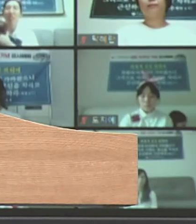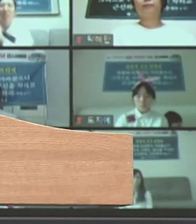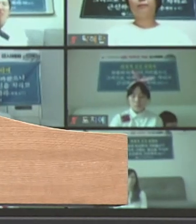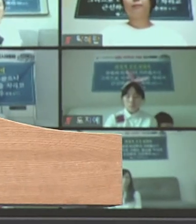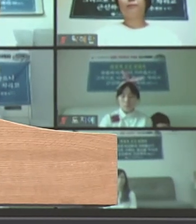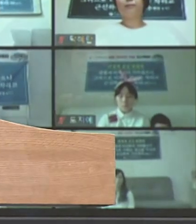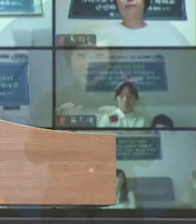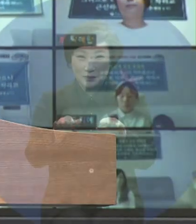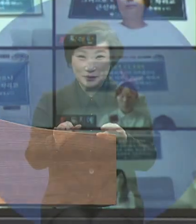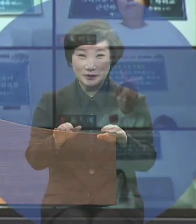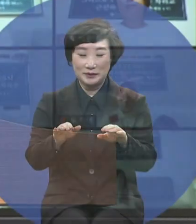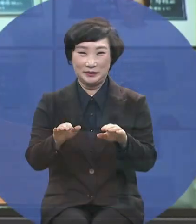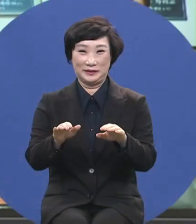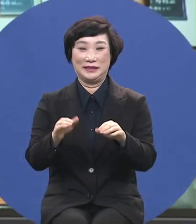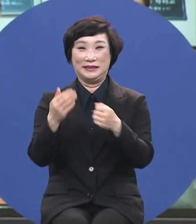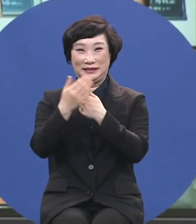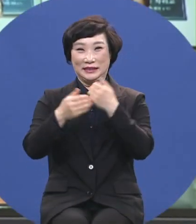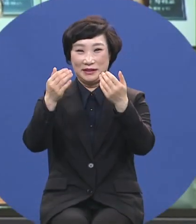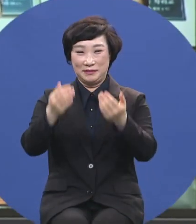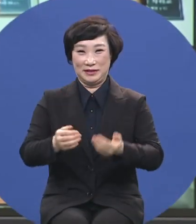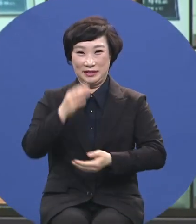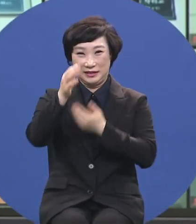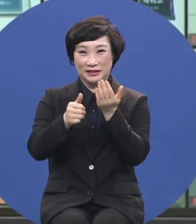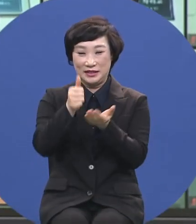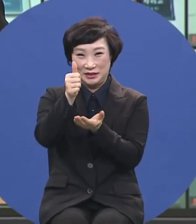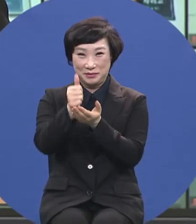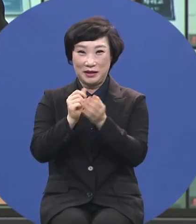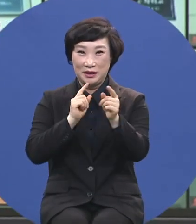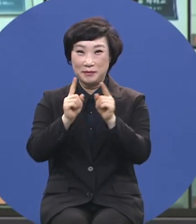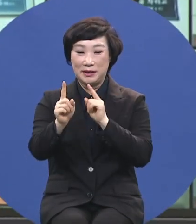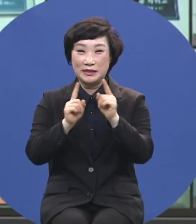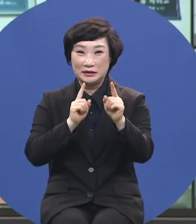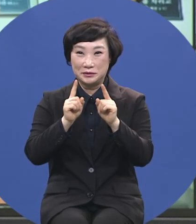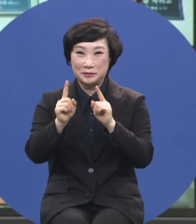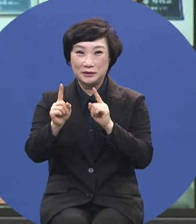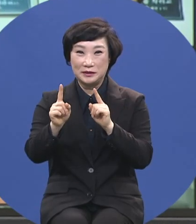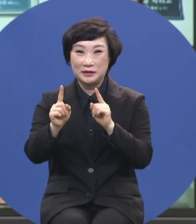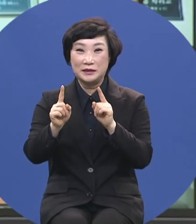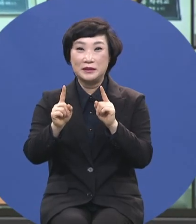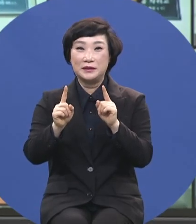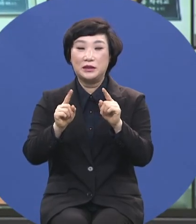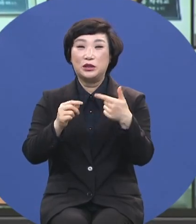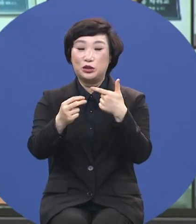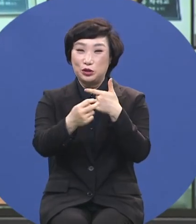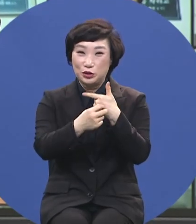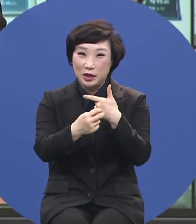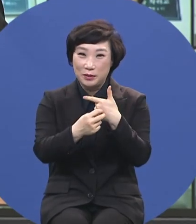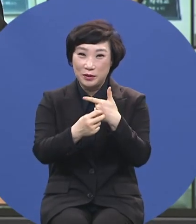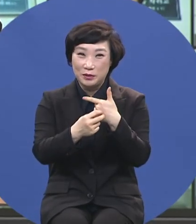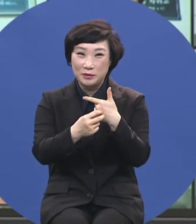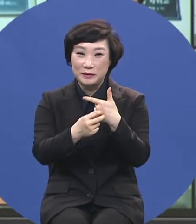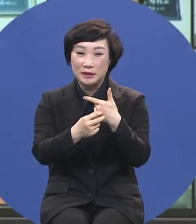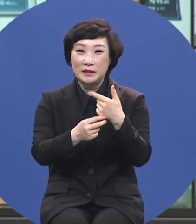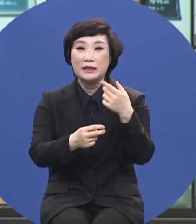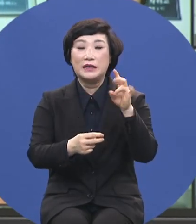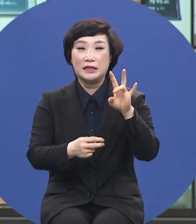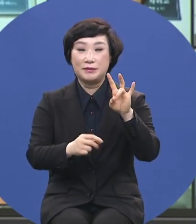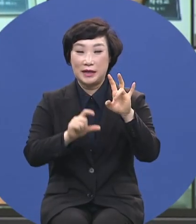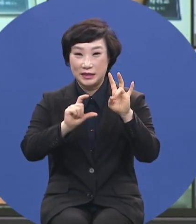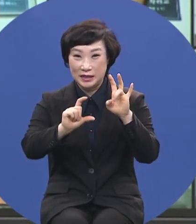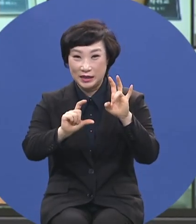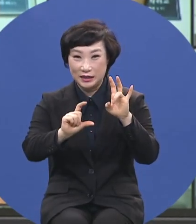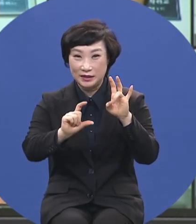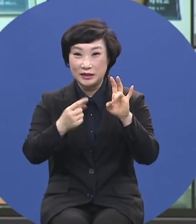오늘 또 은혜 받으실 하나님 말씀은 누가복음